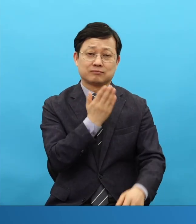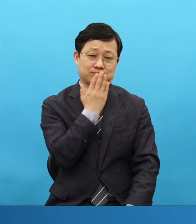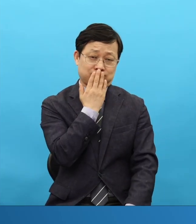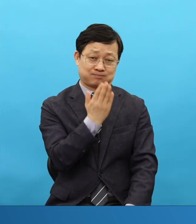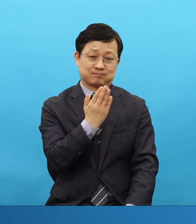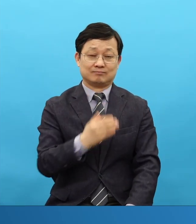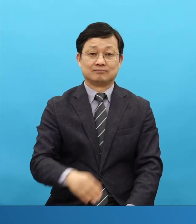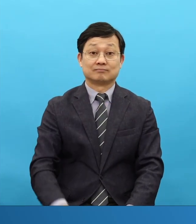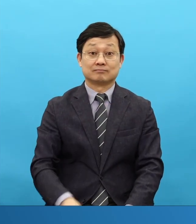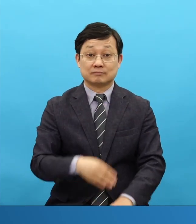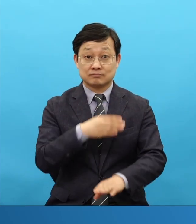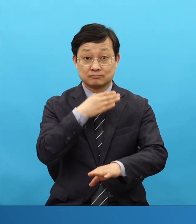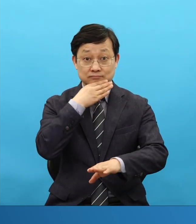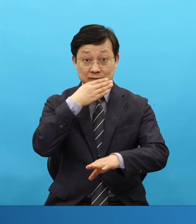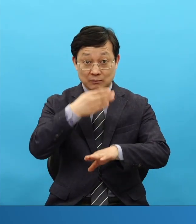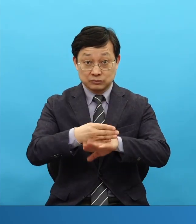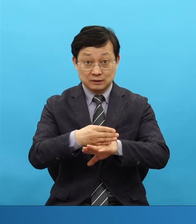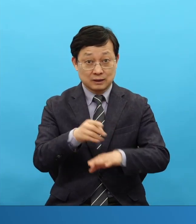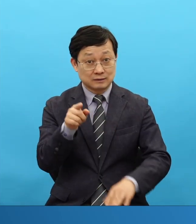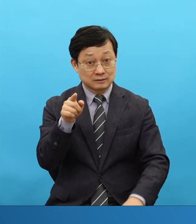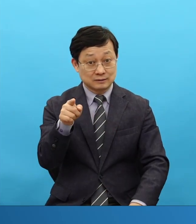그래서 북한 전도는